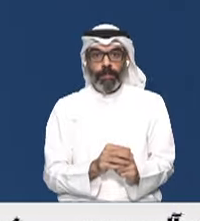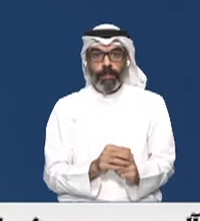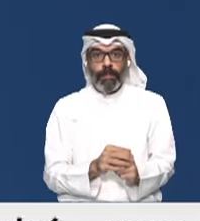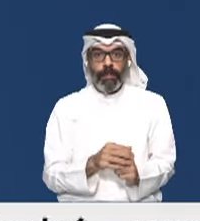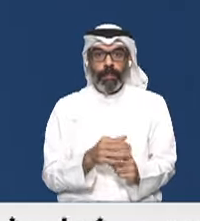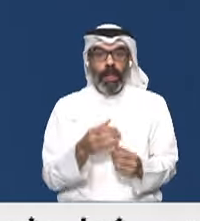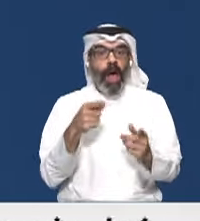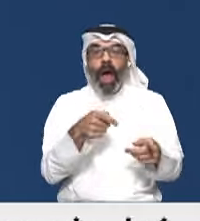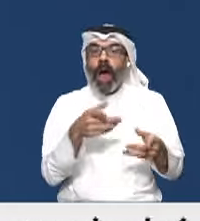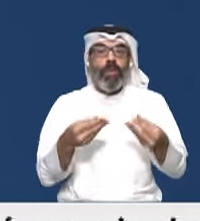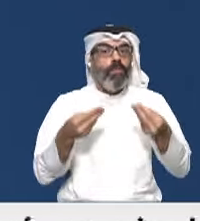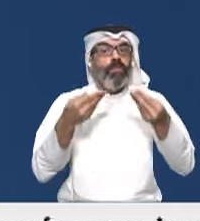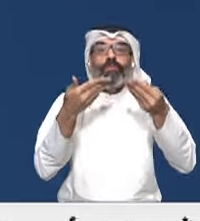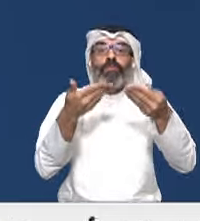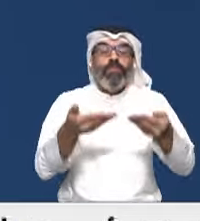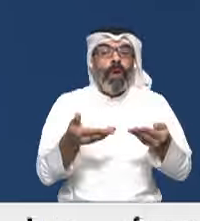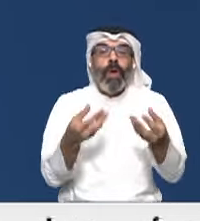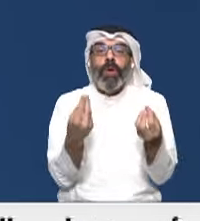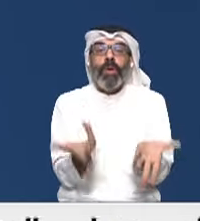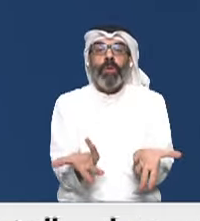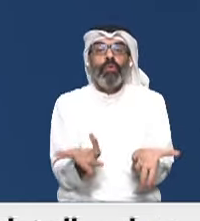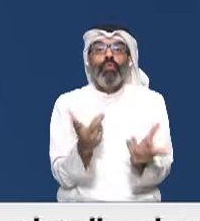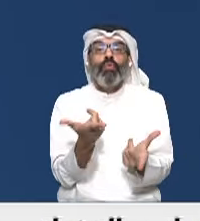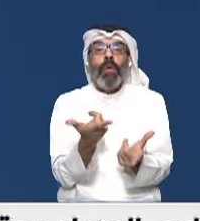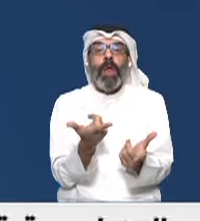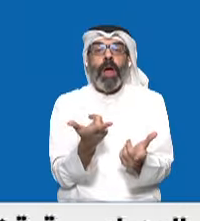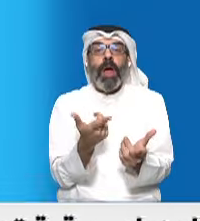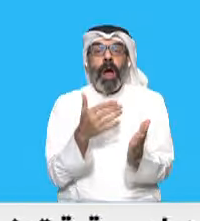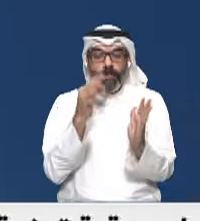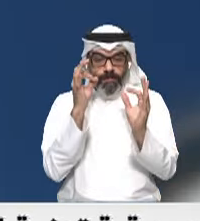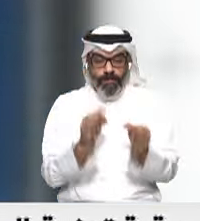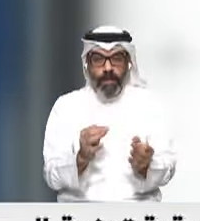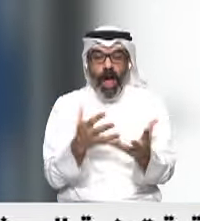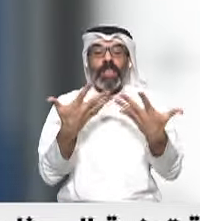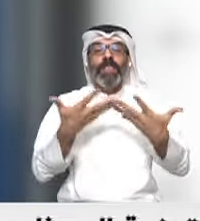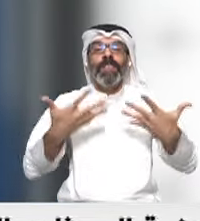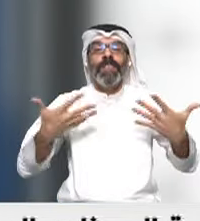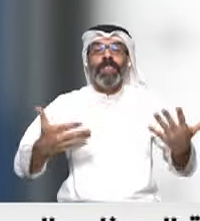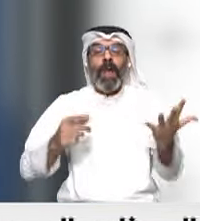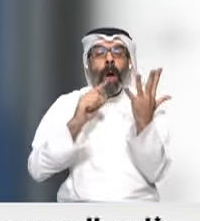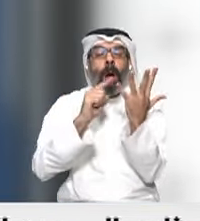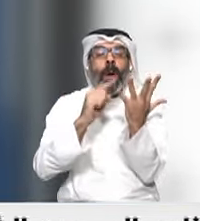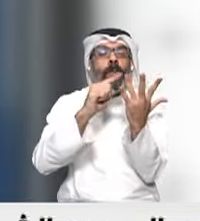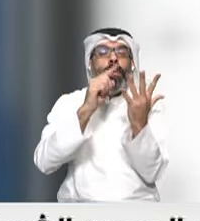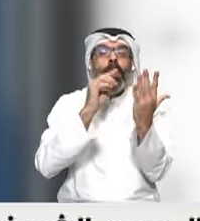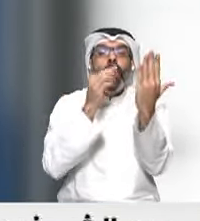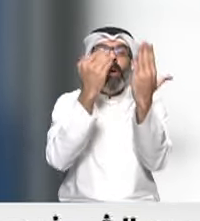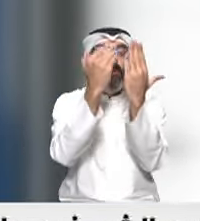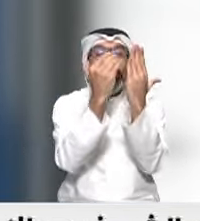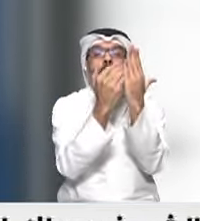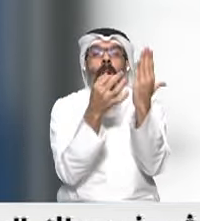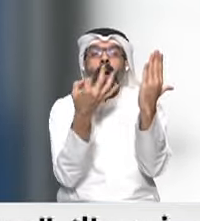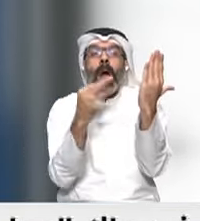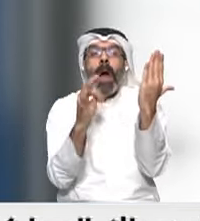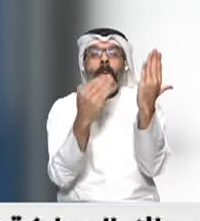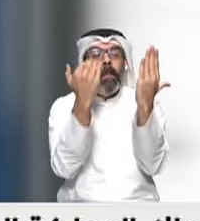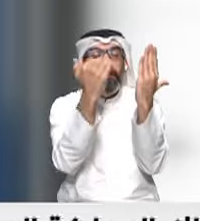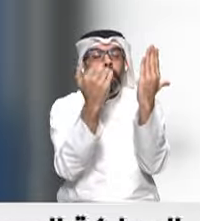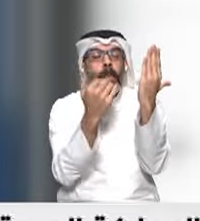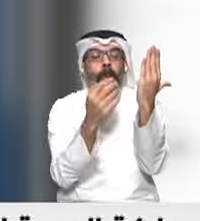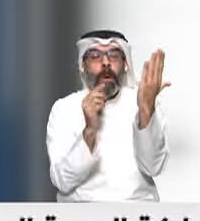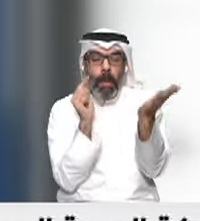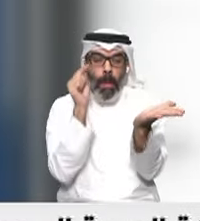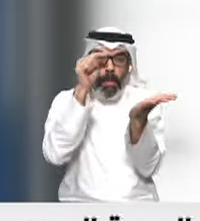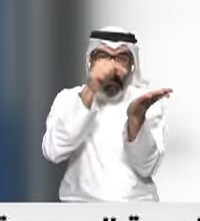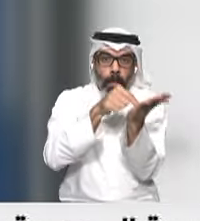خدمه يعني حرصنا انها تكون ميسره وسهله بخطوات بسيطه مجرد الدخول على تطبيق